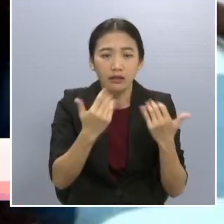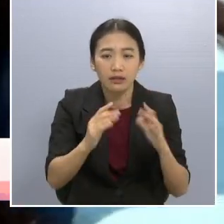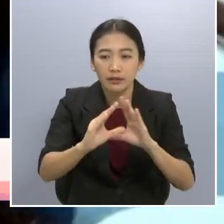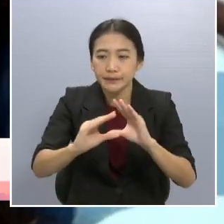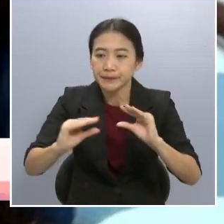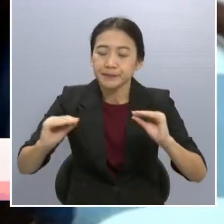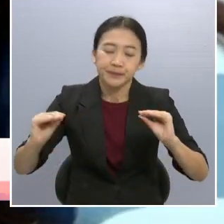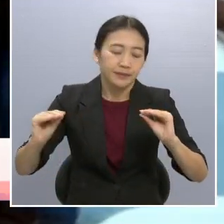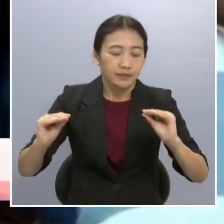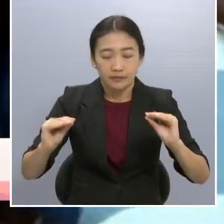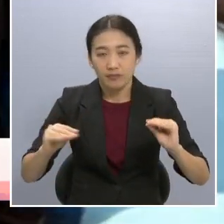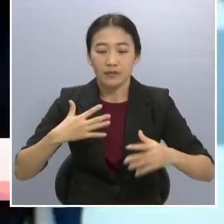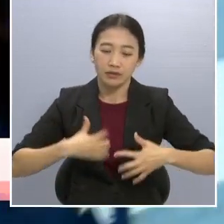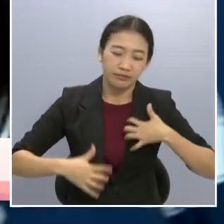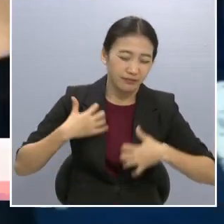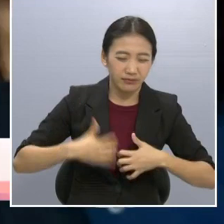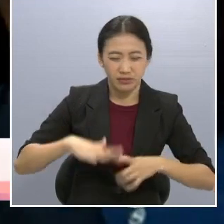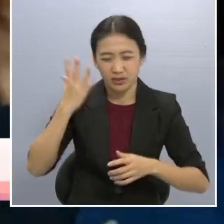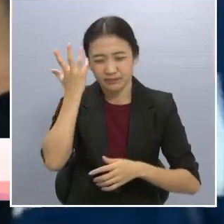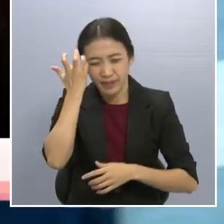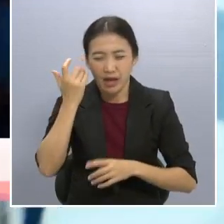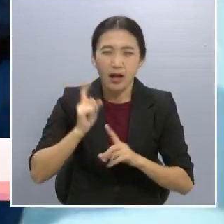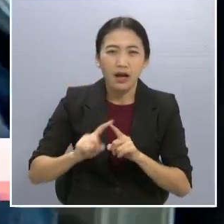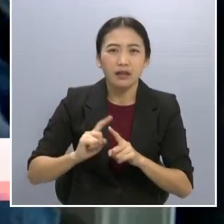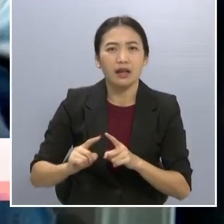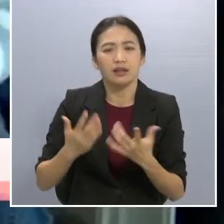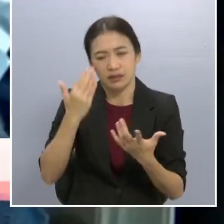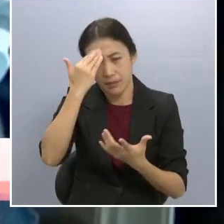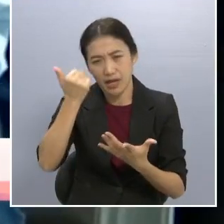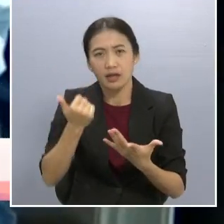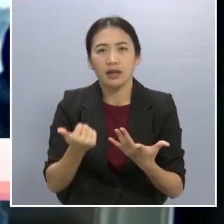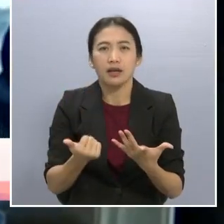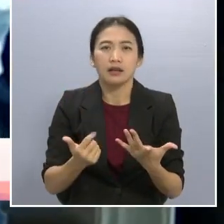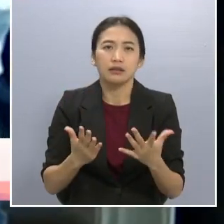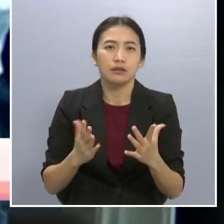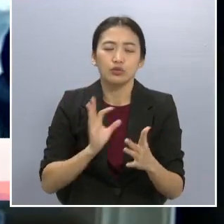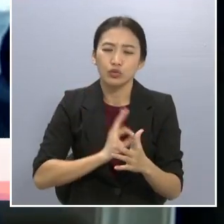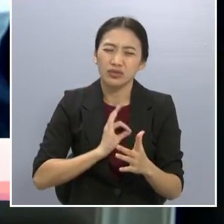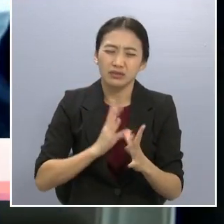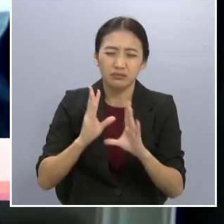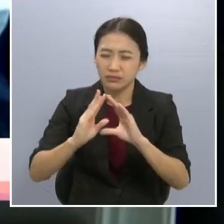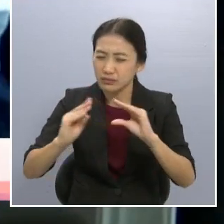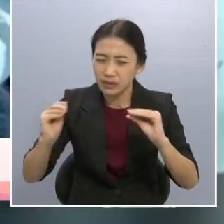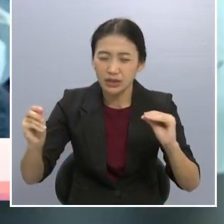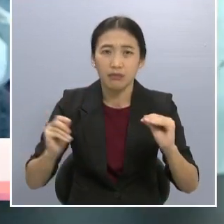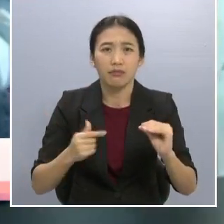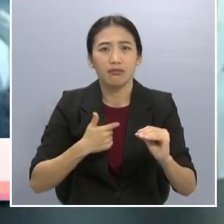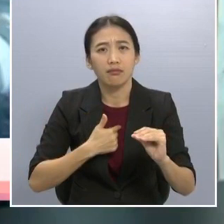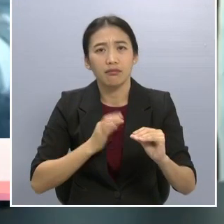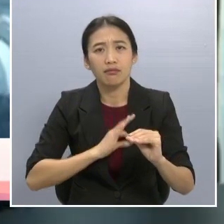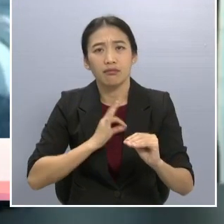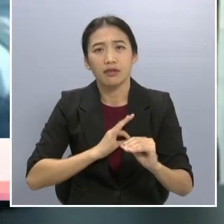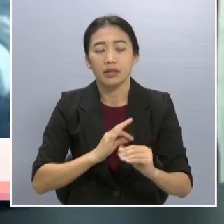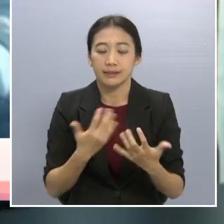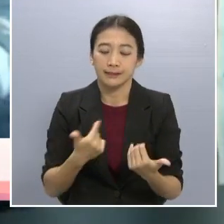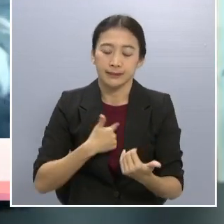ใจมาโดยตลอดกังวลนะฮะว่าจะไม่ได้รับความเป็นธรรมเพราะคดีนี้ดูมันยังไม่คืบหน้าอะไรเลยจนตอนนี้แม่ตัด